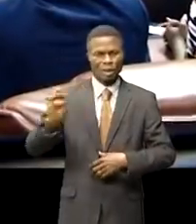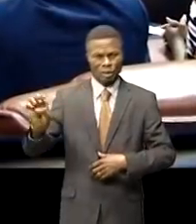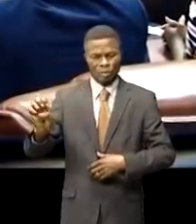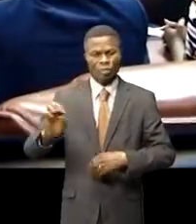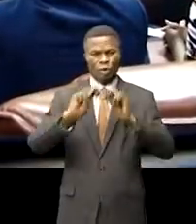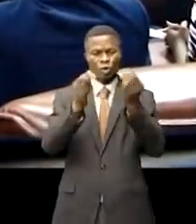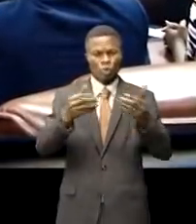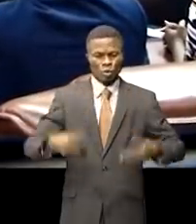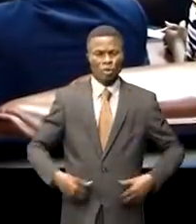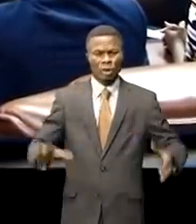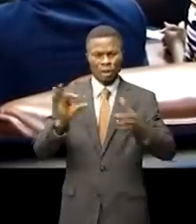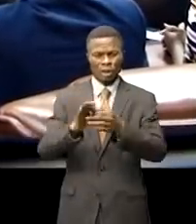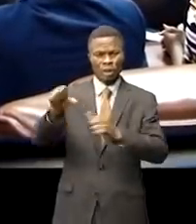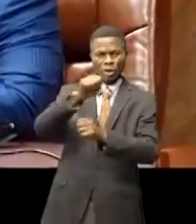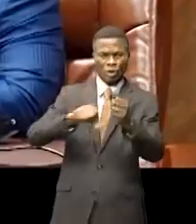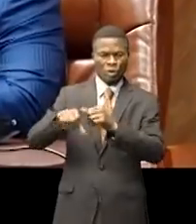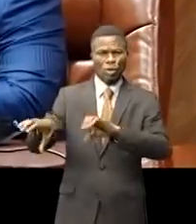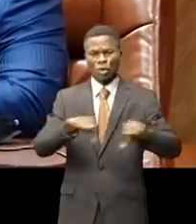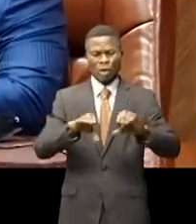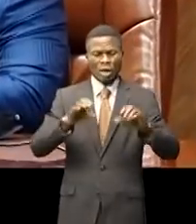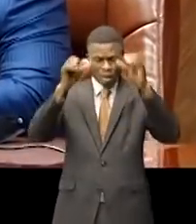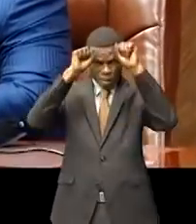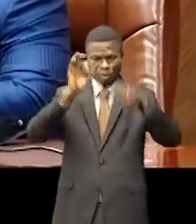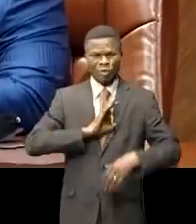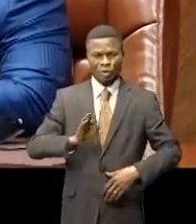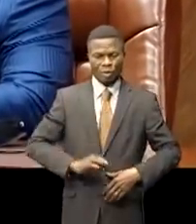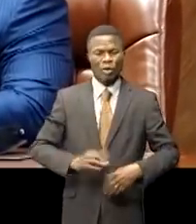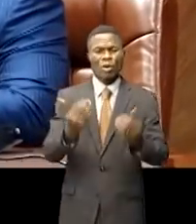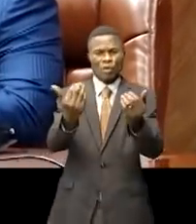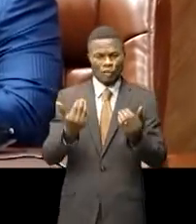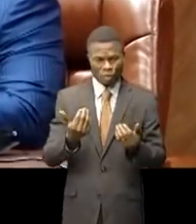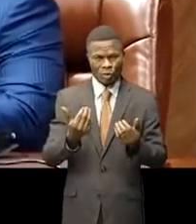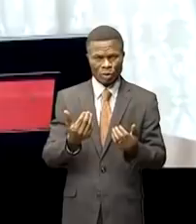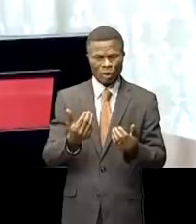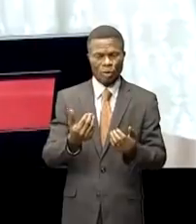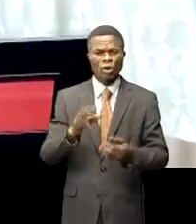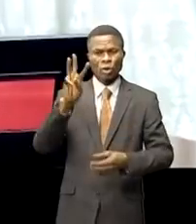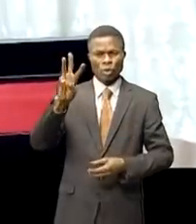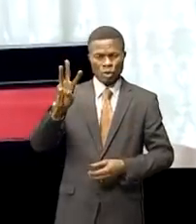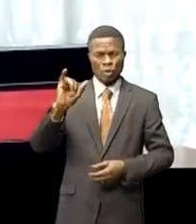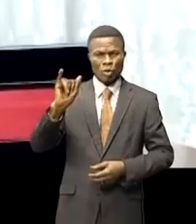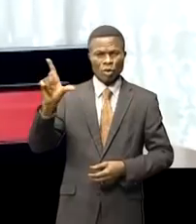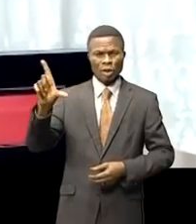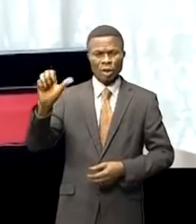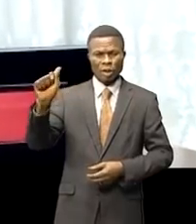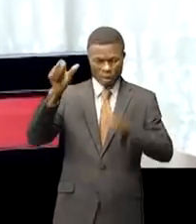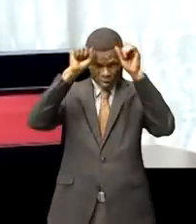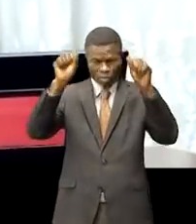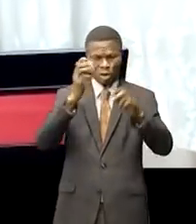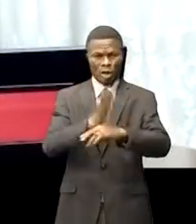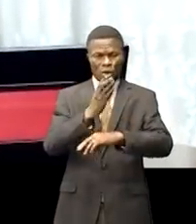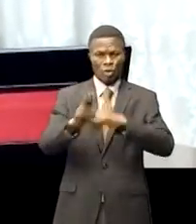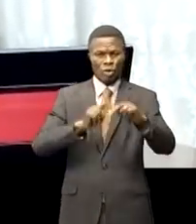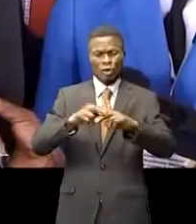jeunesse unie autour de l'action du chef de l'état c'est le voeu exprimé par william nous kabyles un président du conseil national